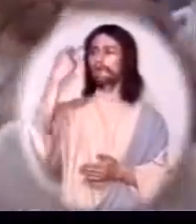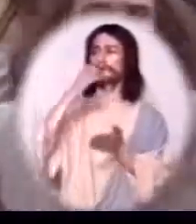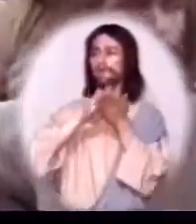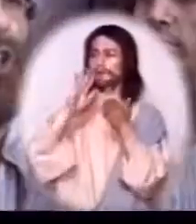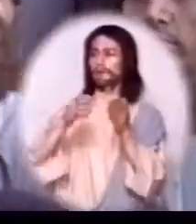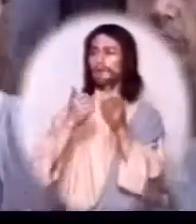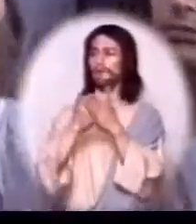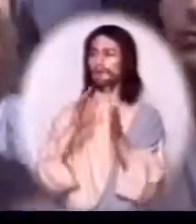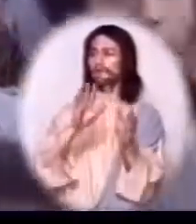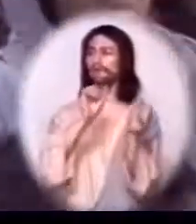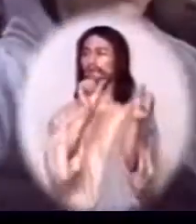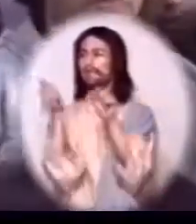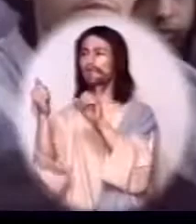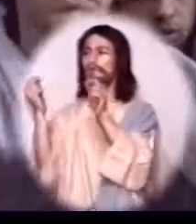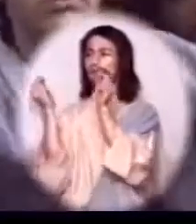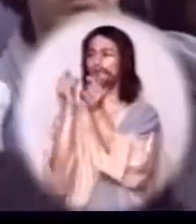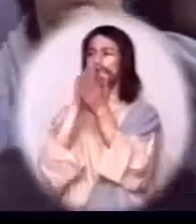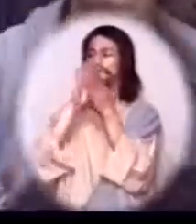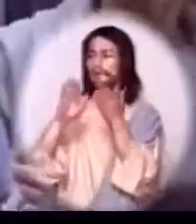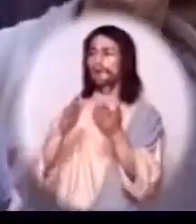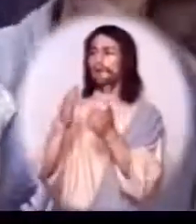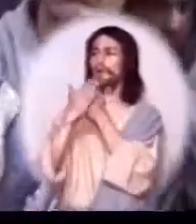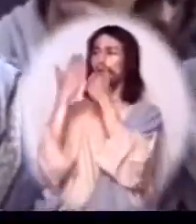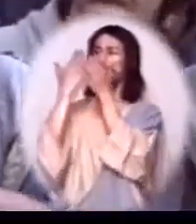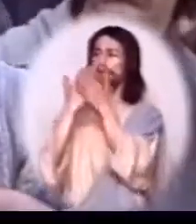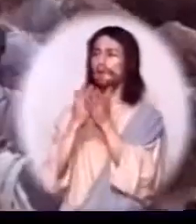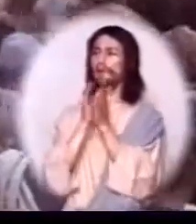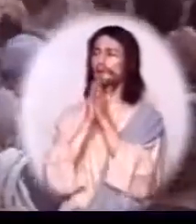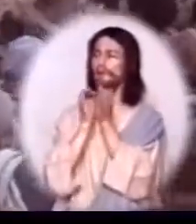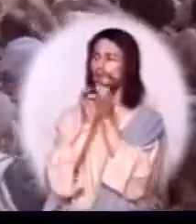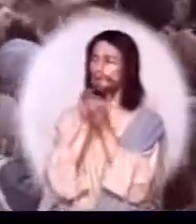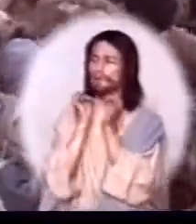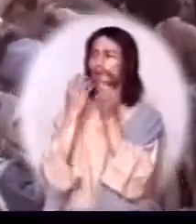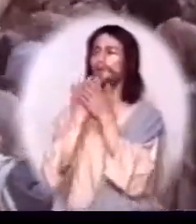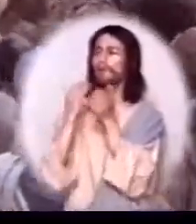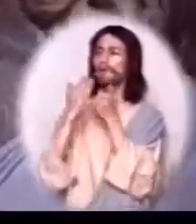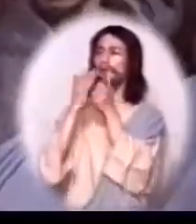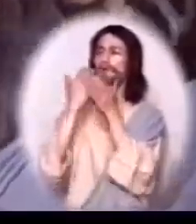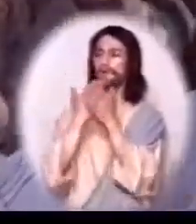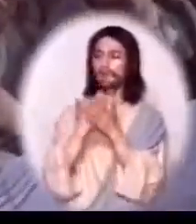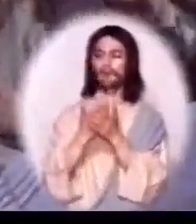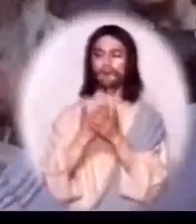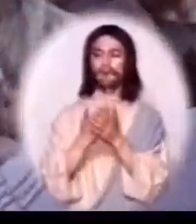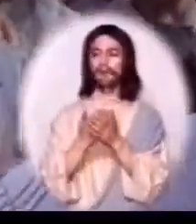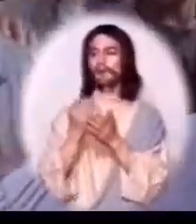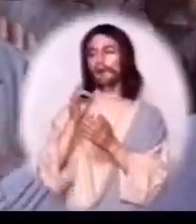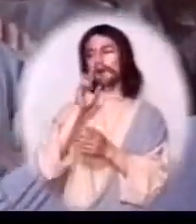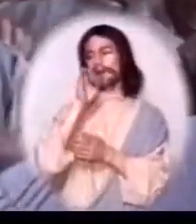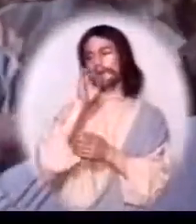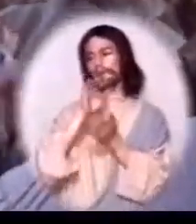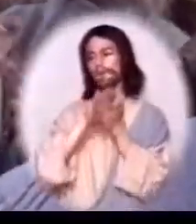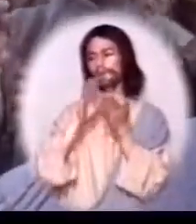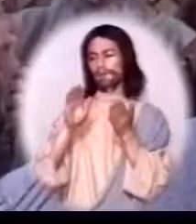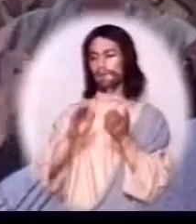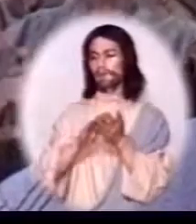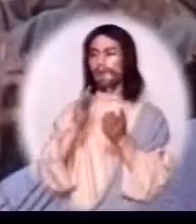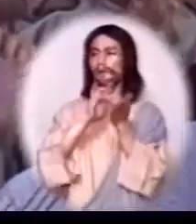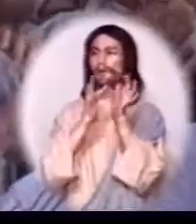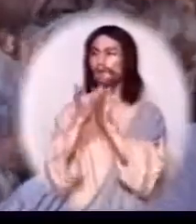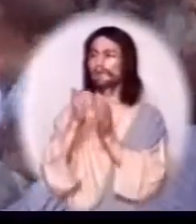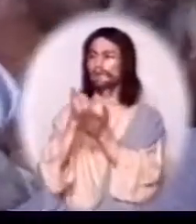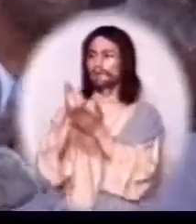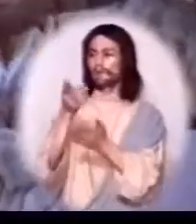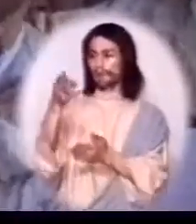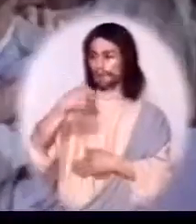겨우 12살밖에 안 되는데 죽어가고 있습니다. 도와주세요. 제발 저와 함께 가주세요. 야, 이러면 안 됐소.